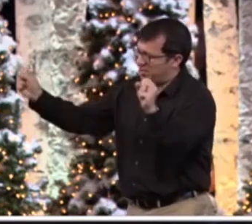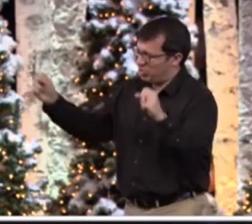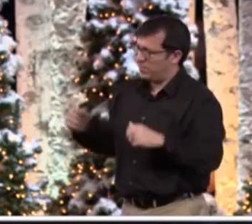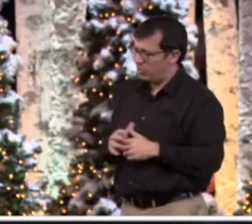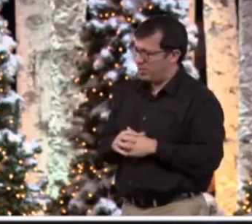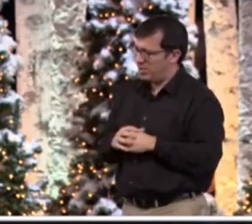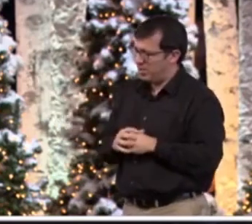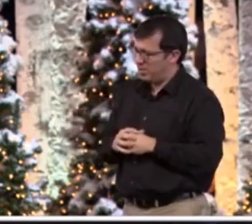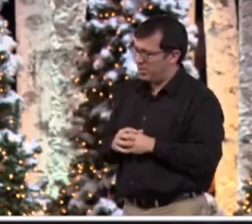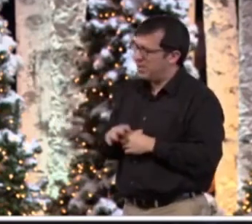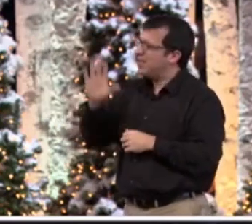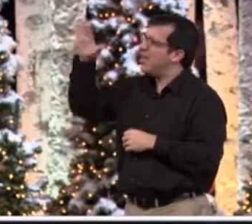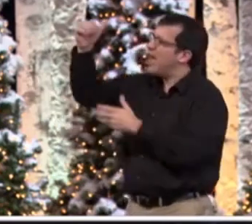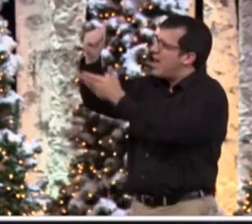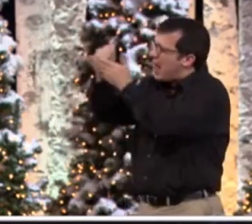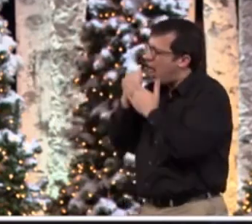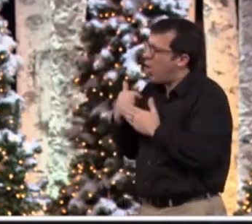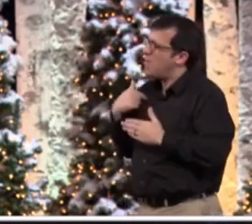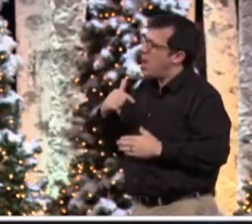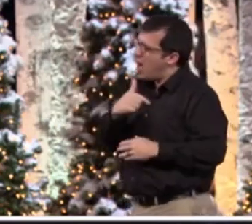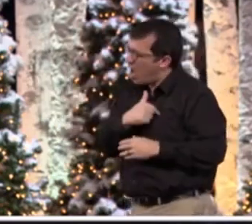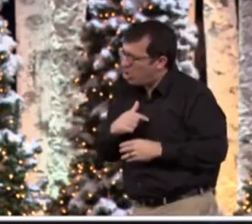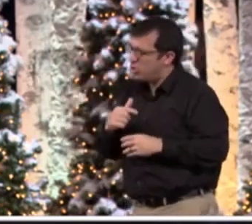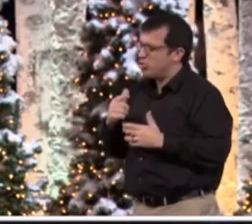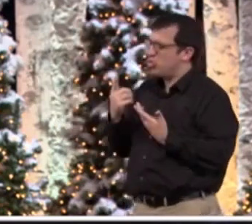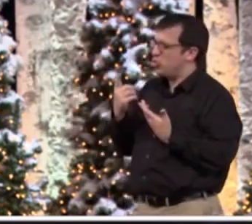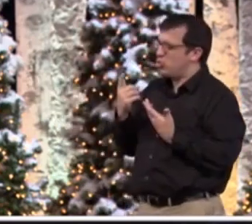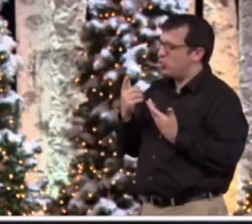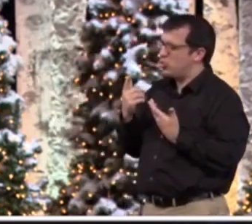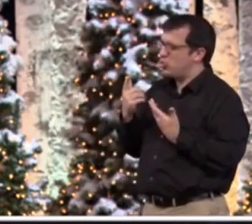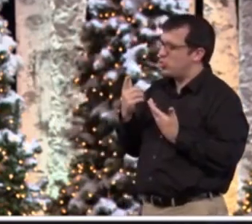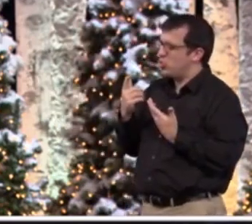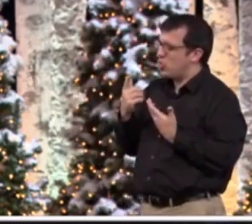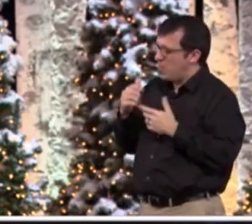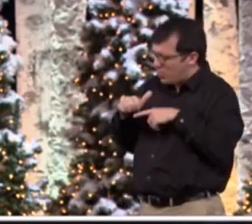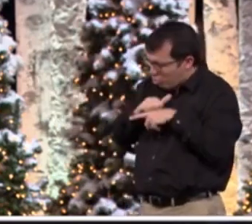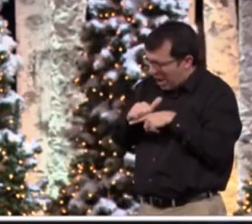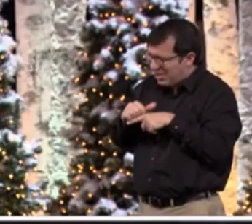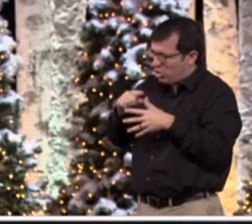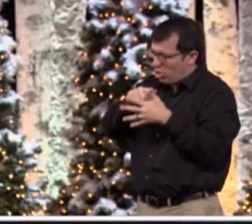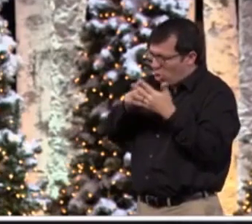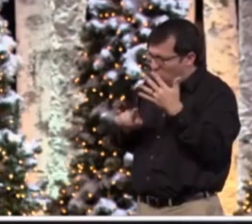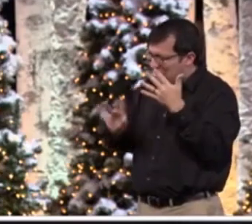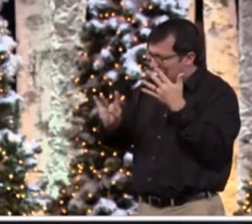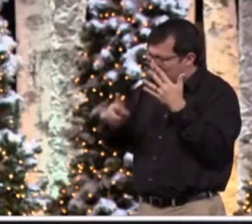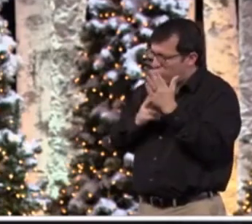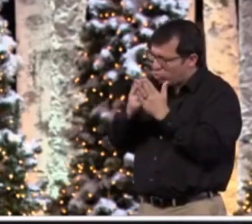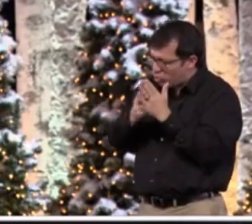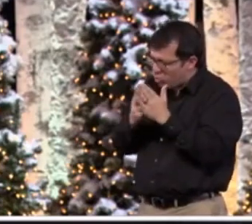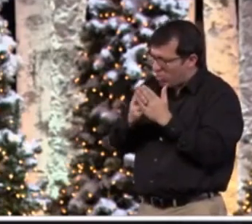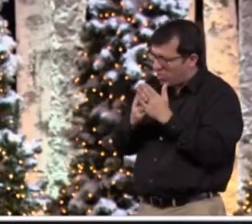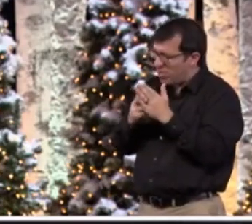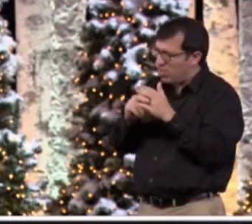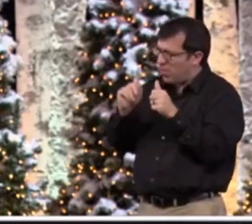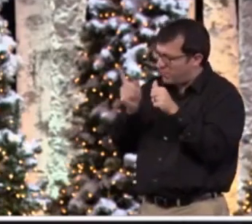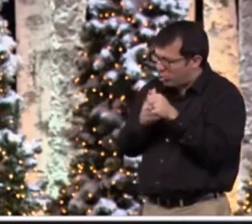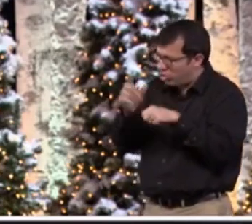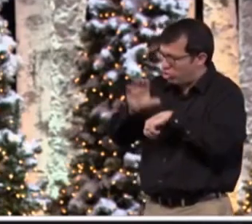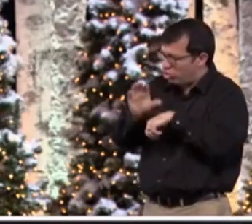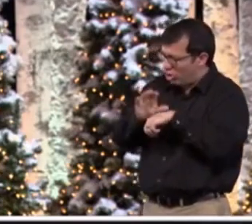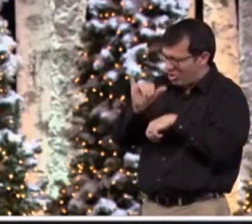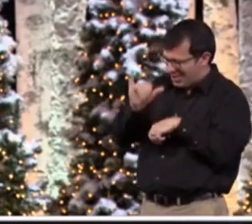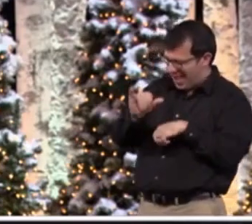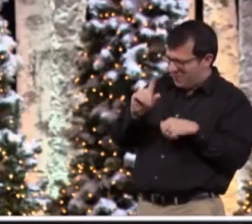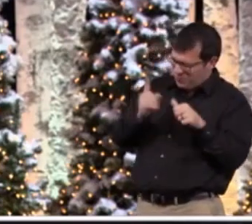जान्न सकौँ र यसले हामीलाई स्वतन्त्र पार्छ भन्ने कुरा जान्न सकौँ। पहिलो मण्डली, तपाईँको वचनमा